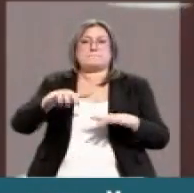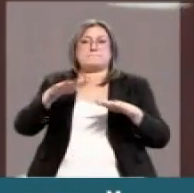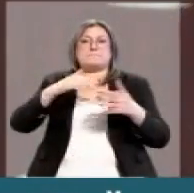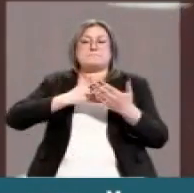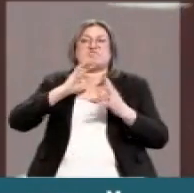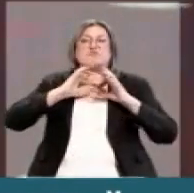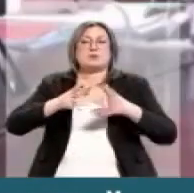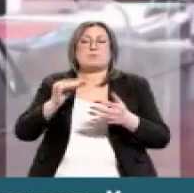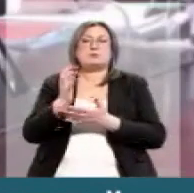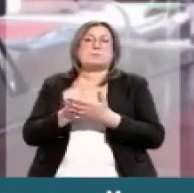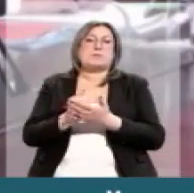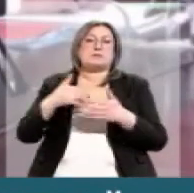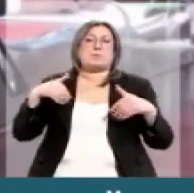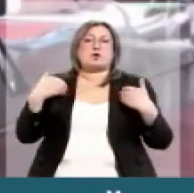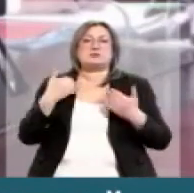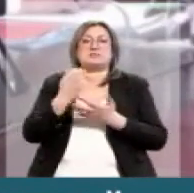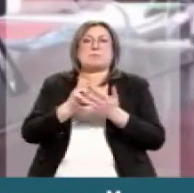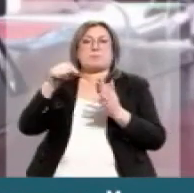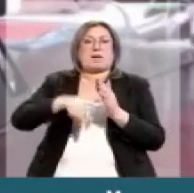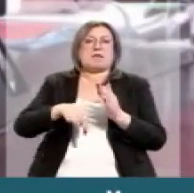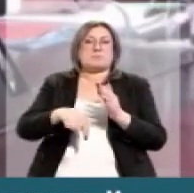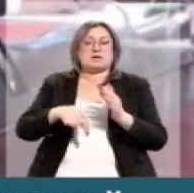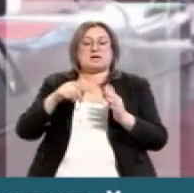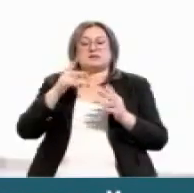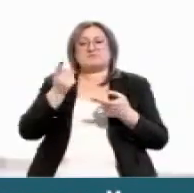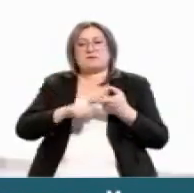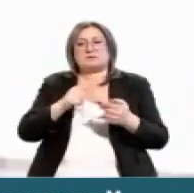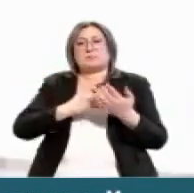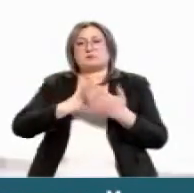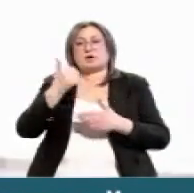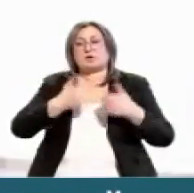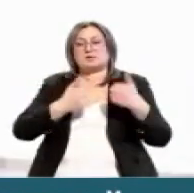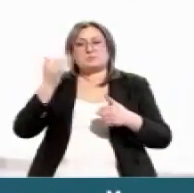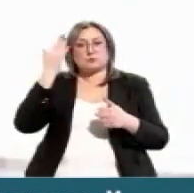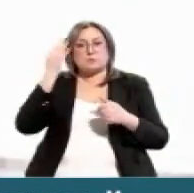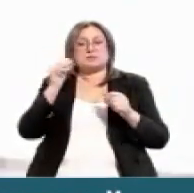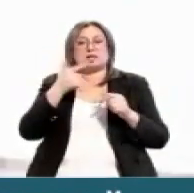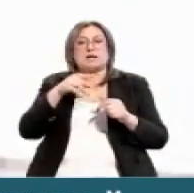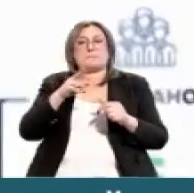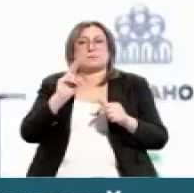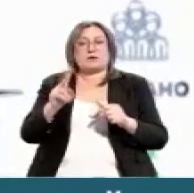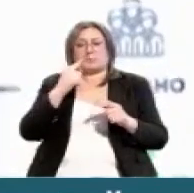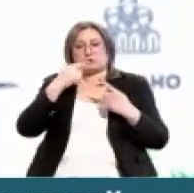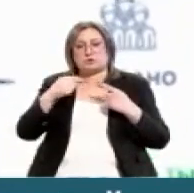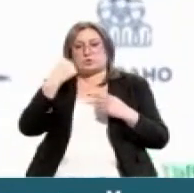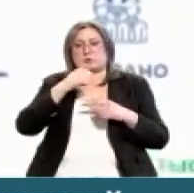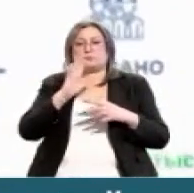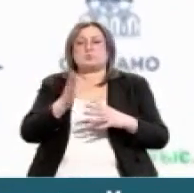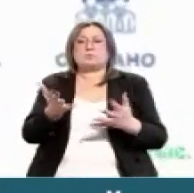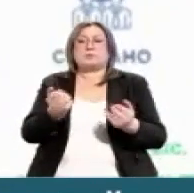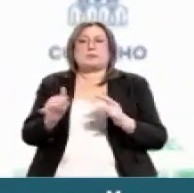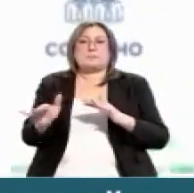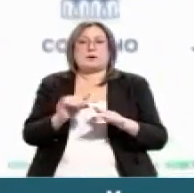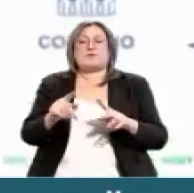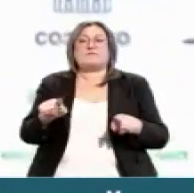позиции в мире по запасам полезных ископаемых. В этой связи для повышения конкурентоспособности ГМК в ближайшие годы будут приняты меры